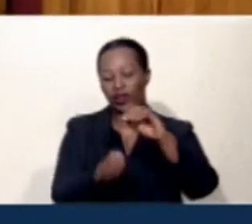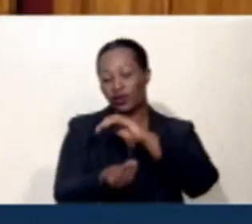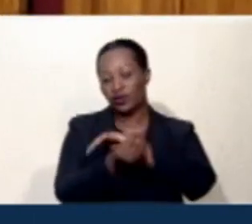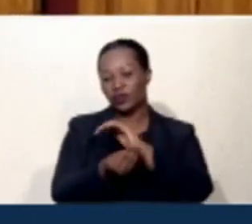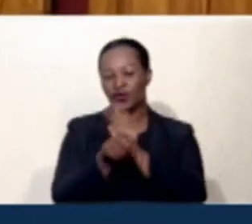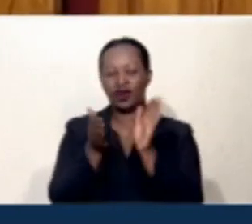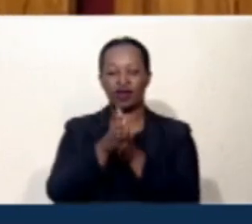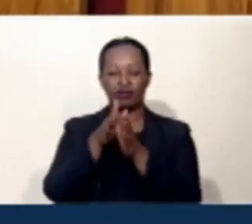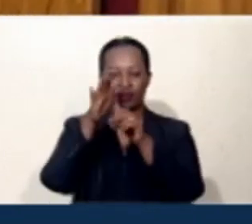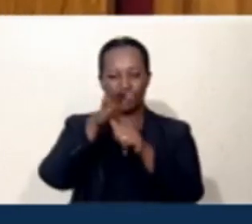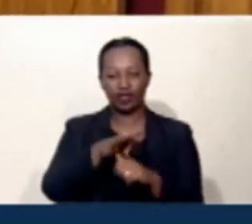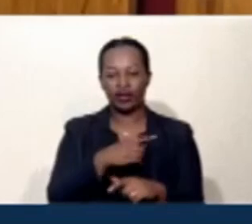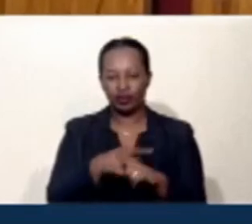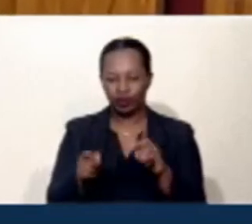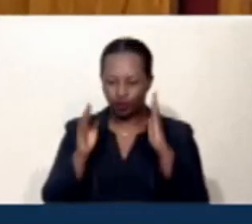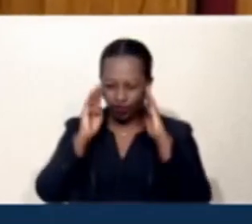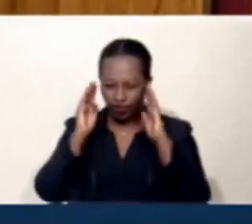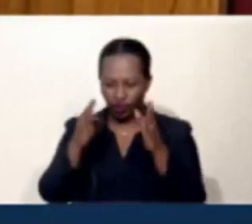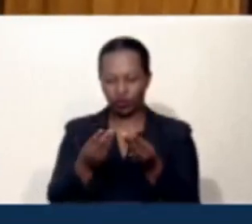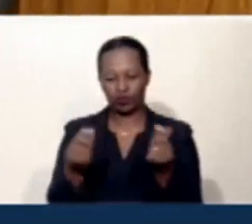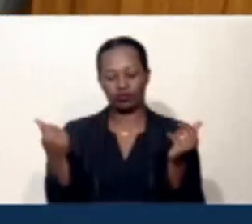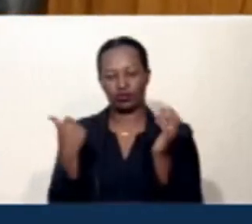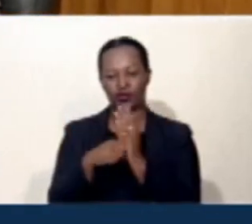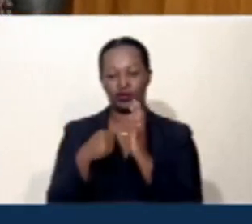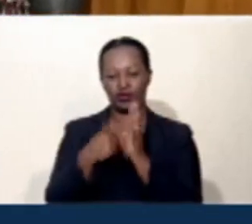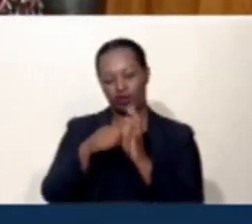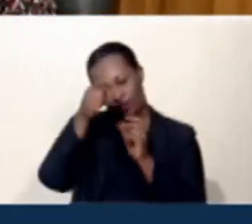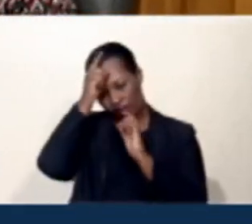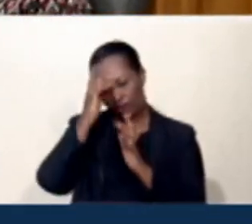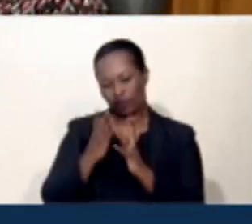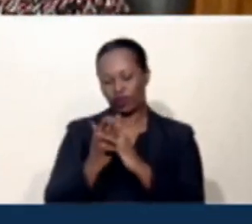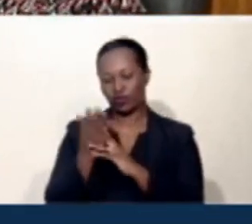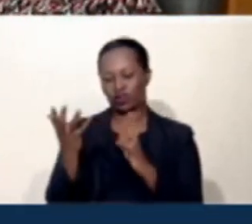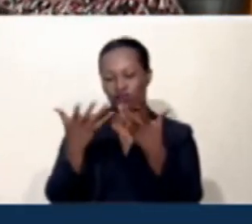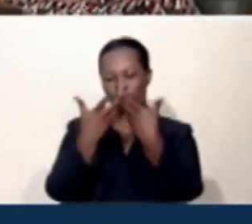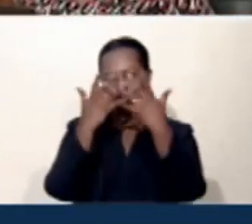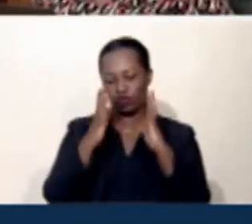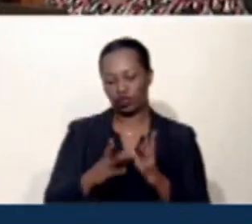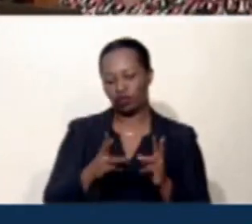ariko hibandwa mu gukemura ibibazo by'abaturage binyujijwe mu buhuza mu rwego rwo